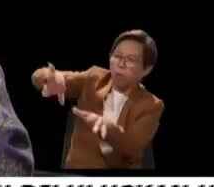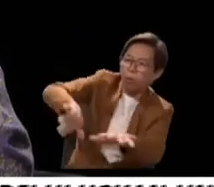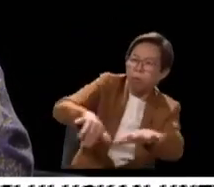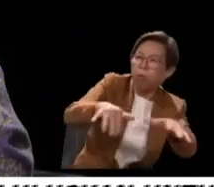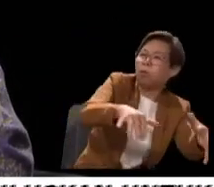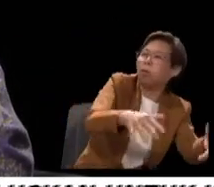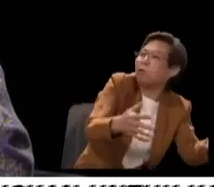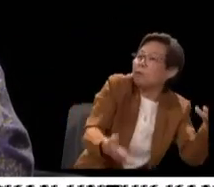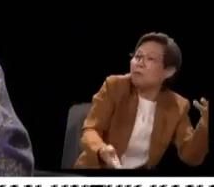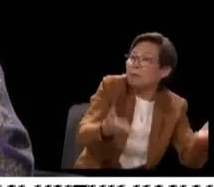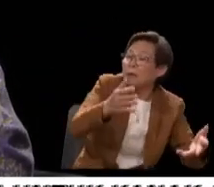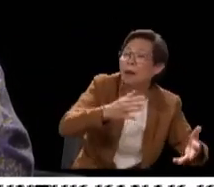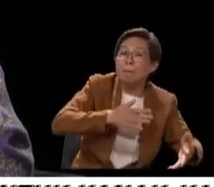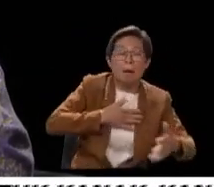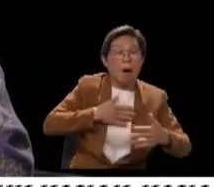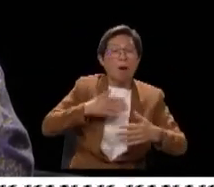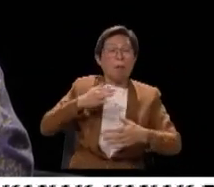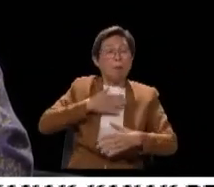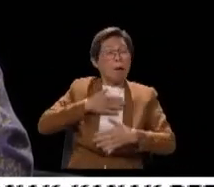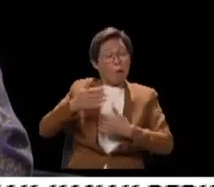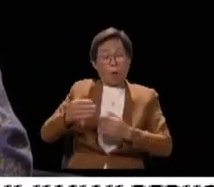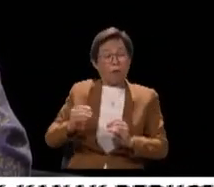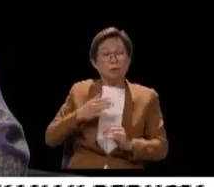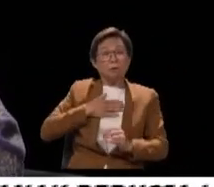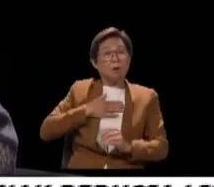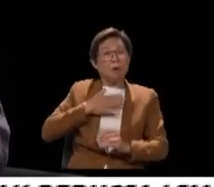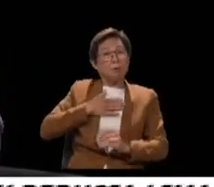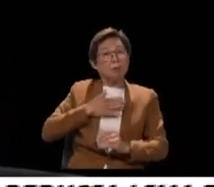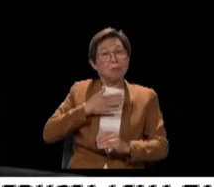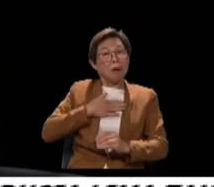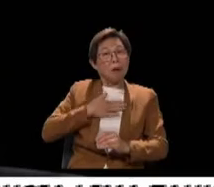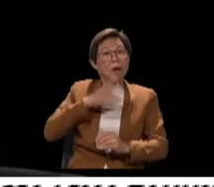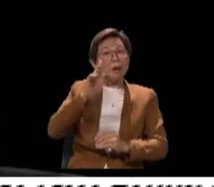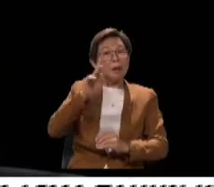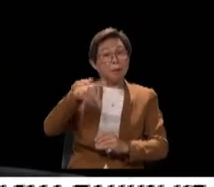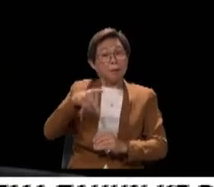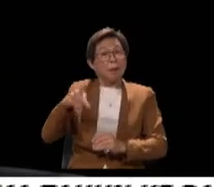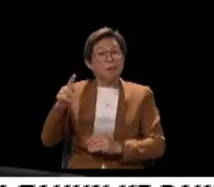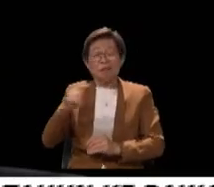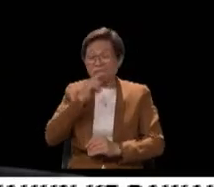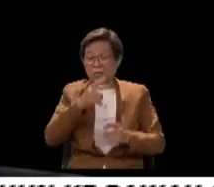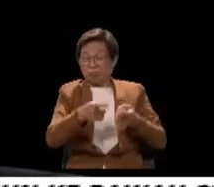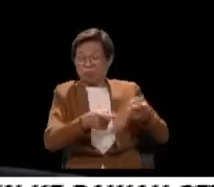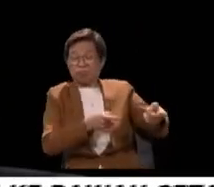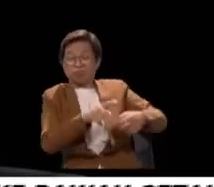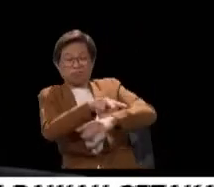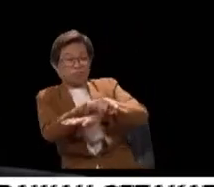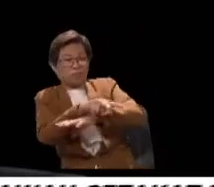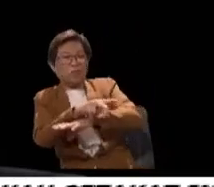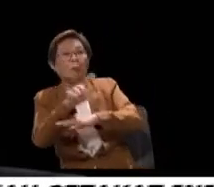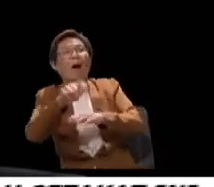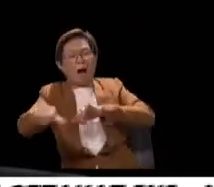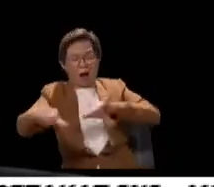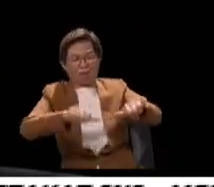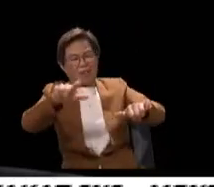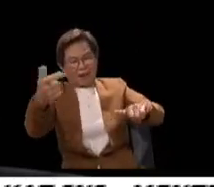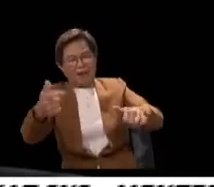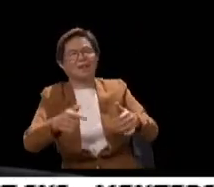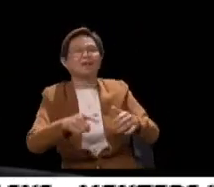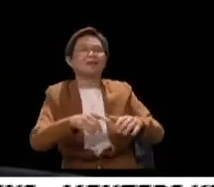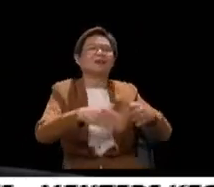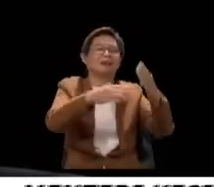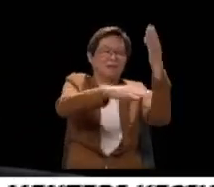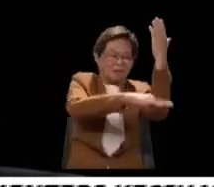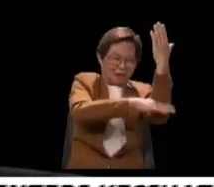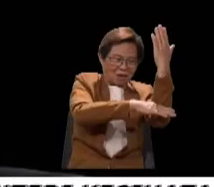tidak ada kawalia dari segi perhutanan itu tapi dari segi aktiviti hiliran ya kayu dah